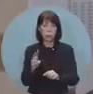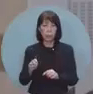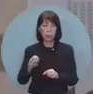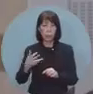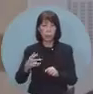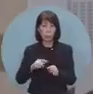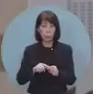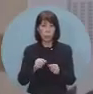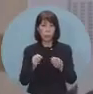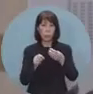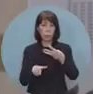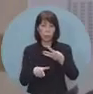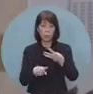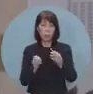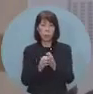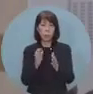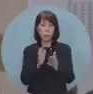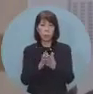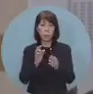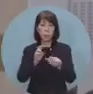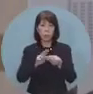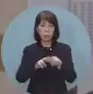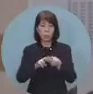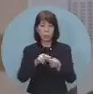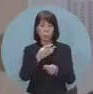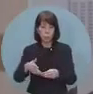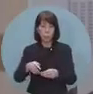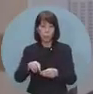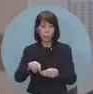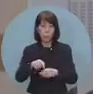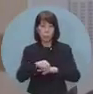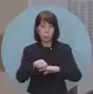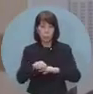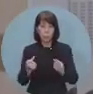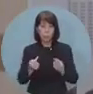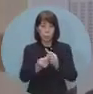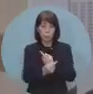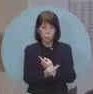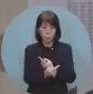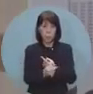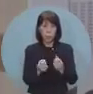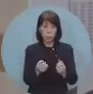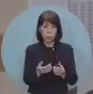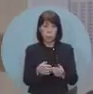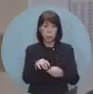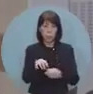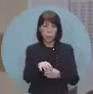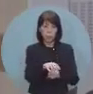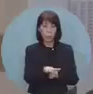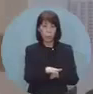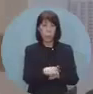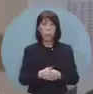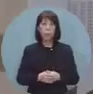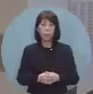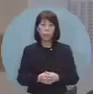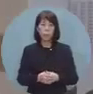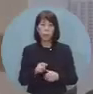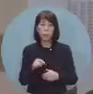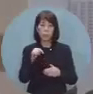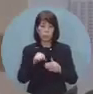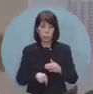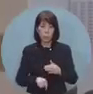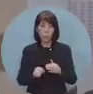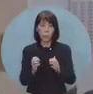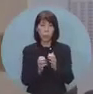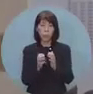にえ借字が河川整備計画を改定し新たな調節地を複数位置付けたところでございますえこのうちえ